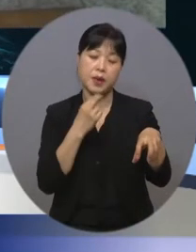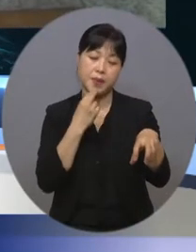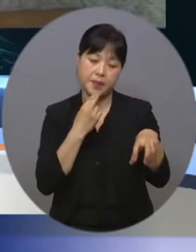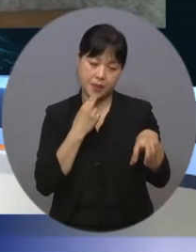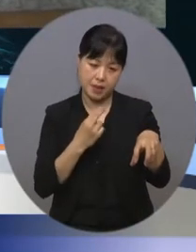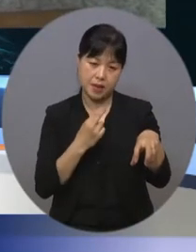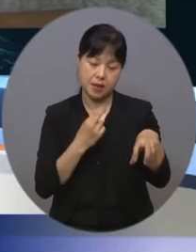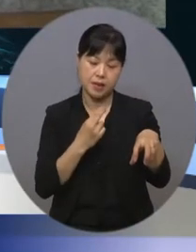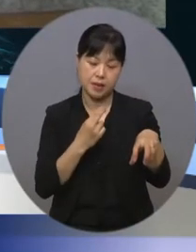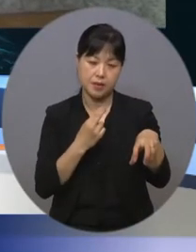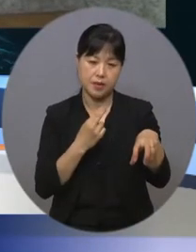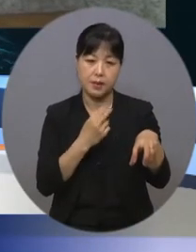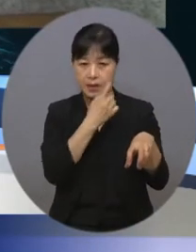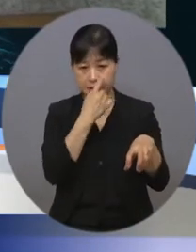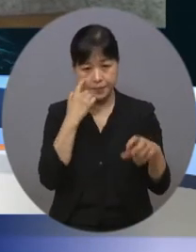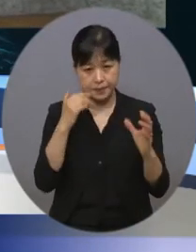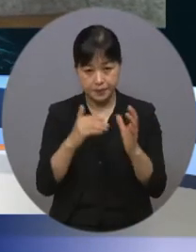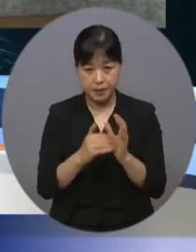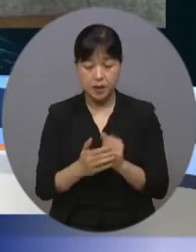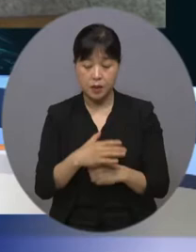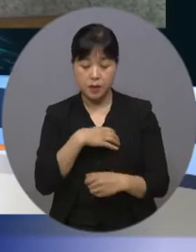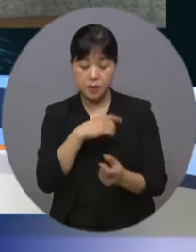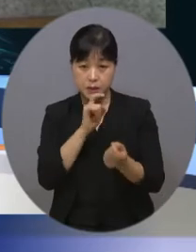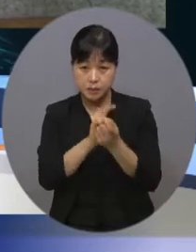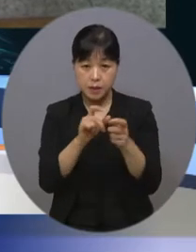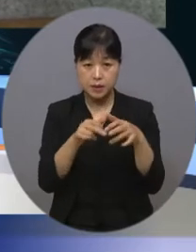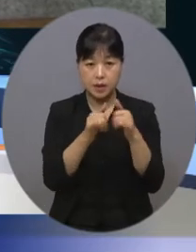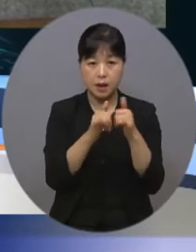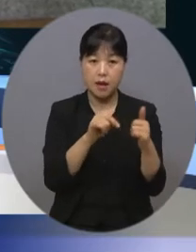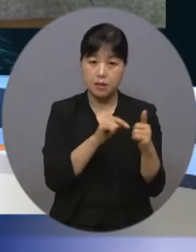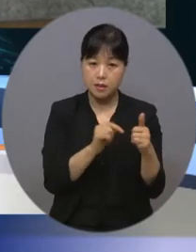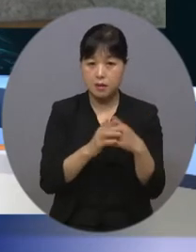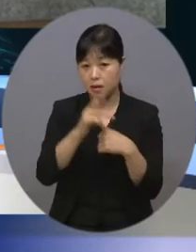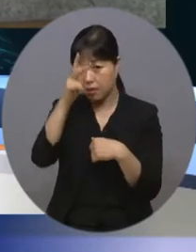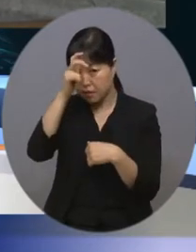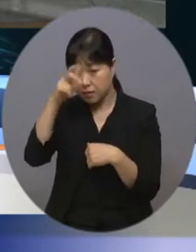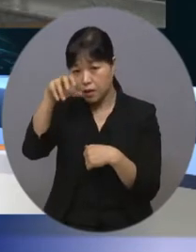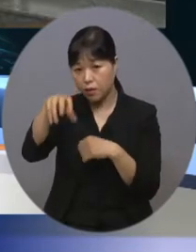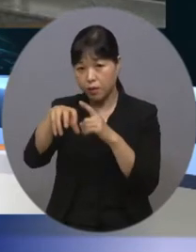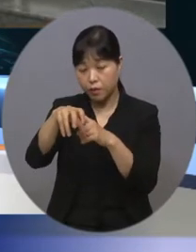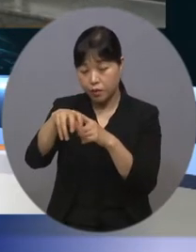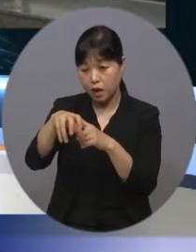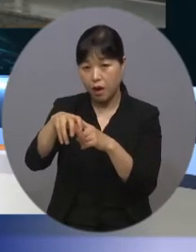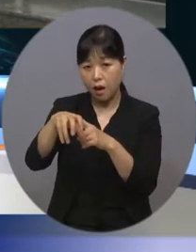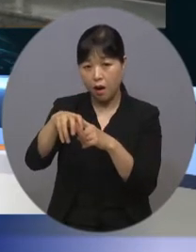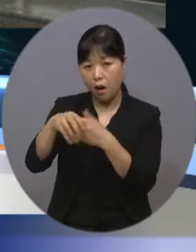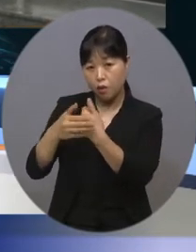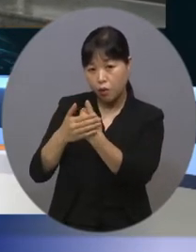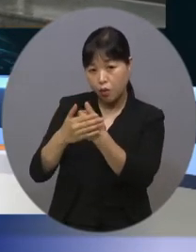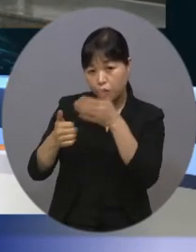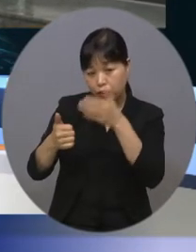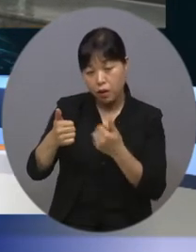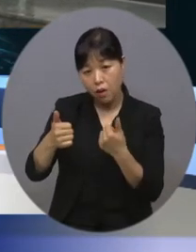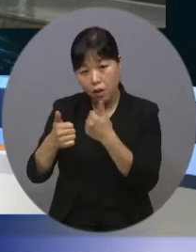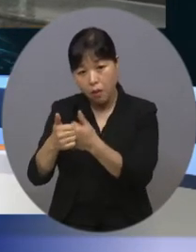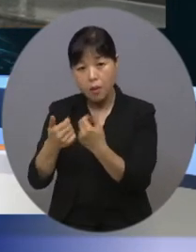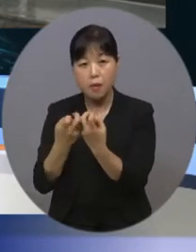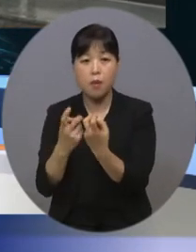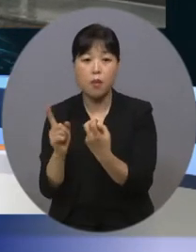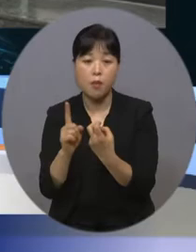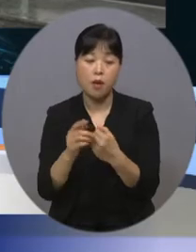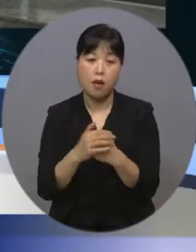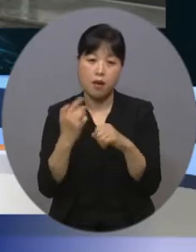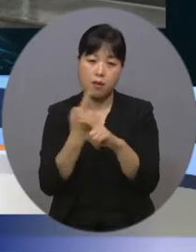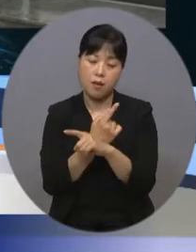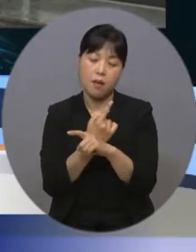들어갔습니다 위험해 청한 장애인들은 어떻게 경찰서에 도움을 요청하러 가야 하는 걸까요 개선방안 마련이